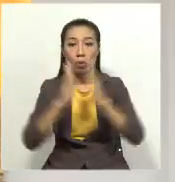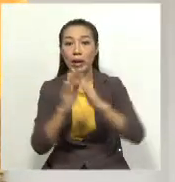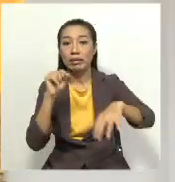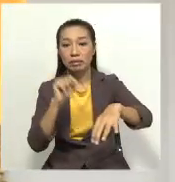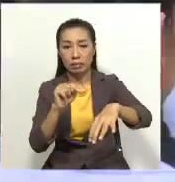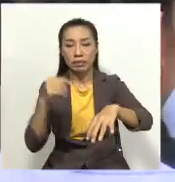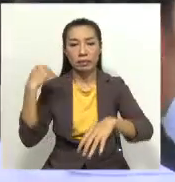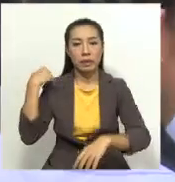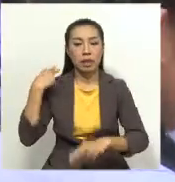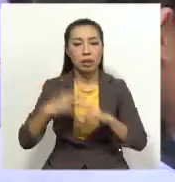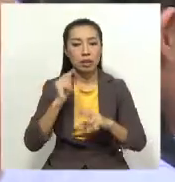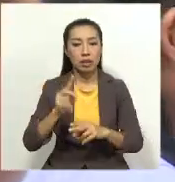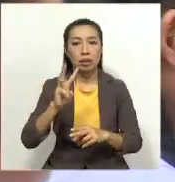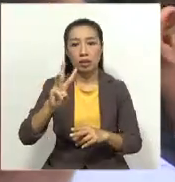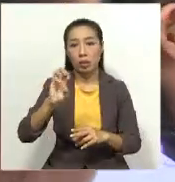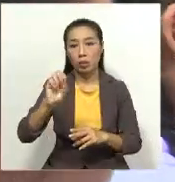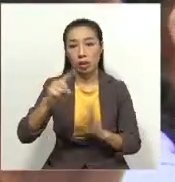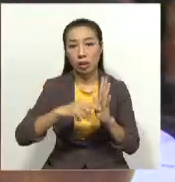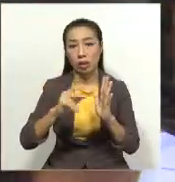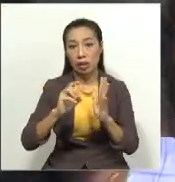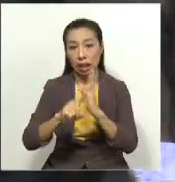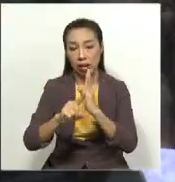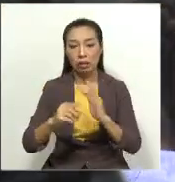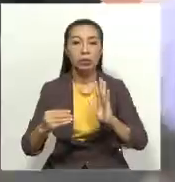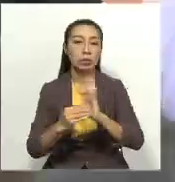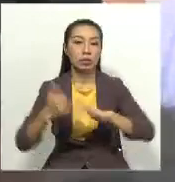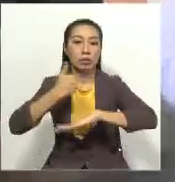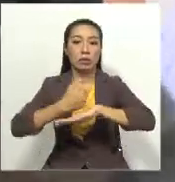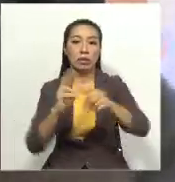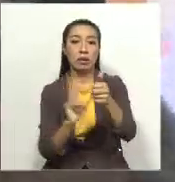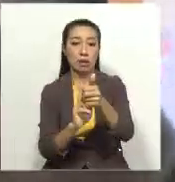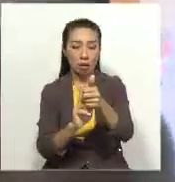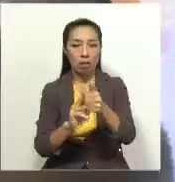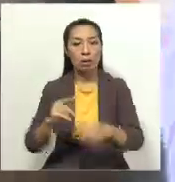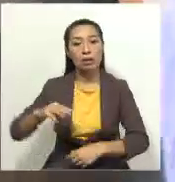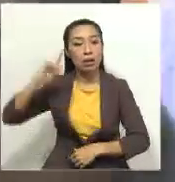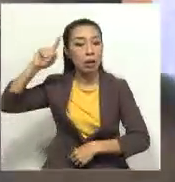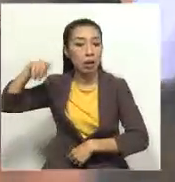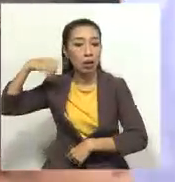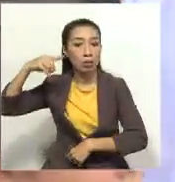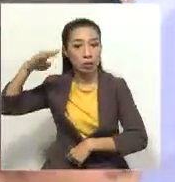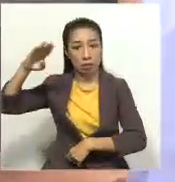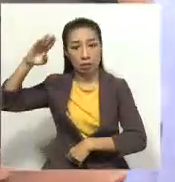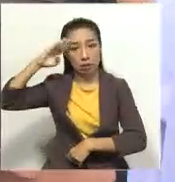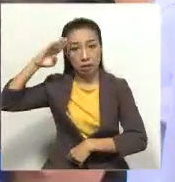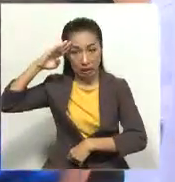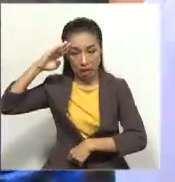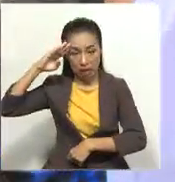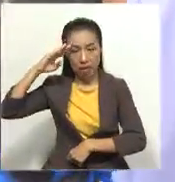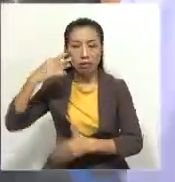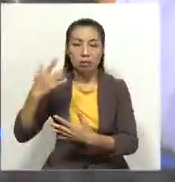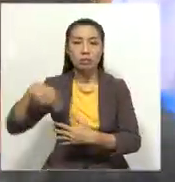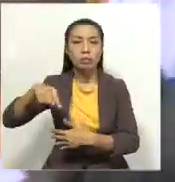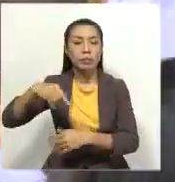หารโดยมีนายทวีศักดิ์เลิศประพันธ์รองผู้ว่าราชการกรุงเทพมหานครพร้อมด้วยพลตรีหญิงอังคณาสุเมธสิทธิกุ